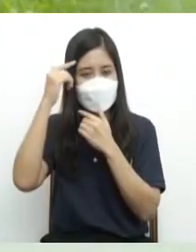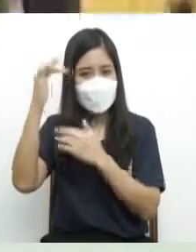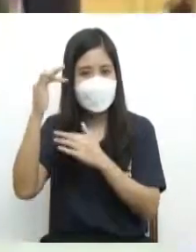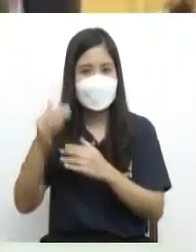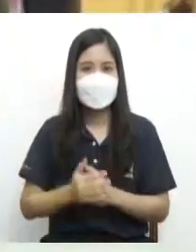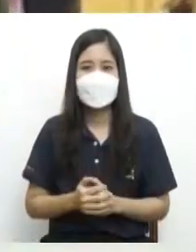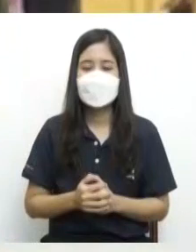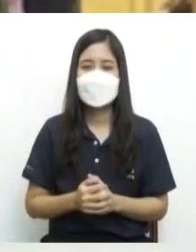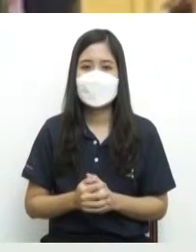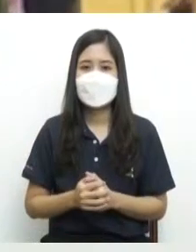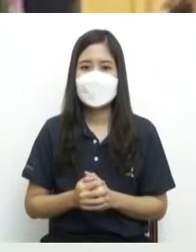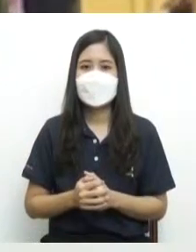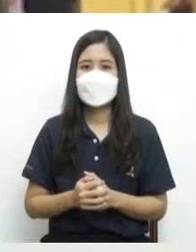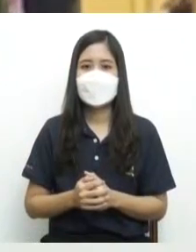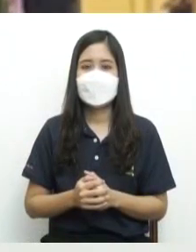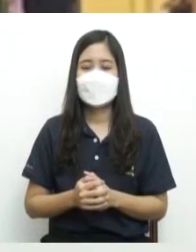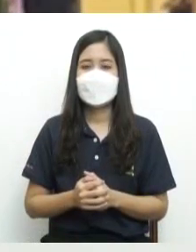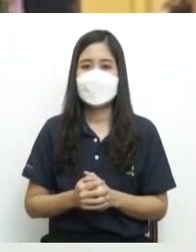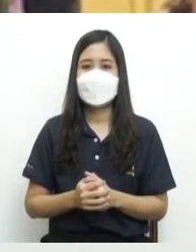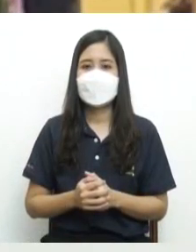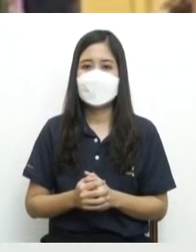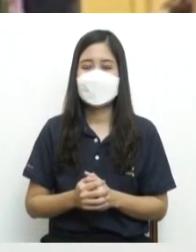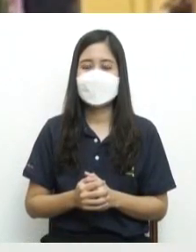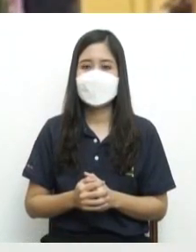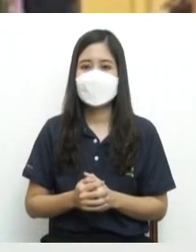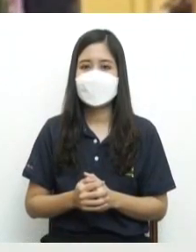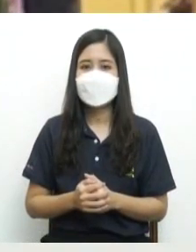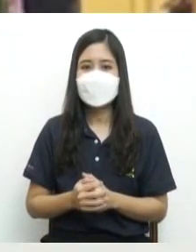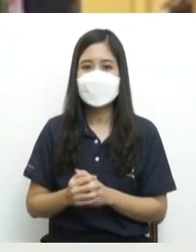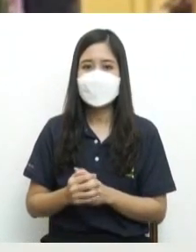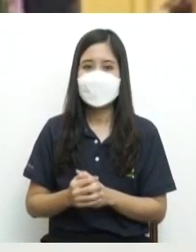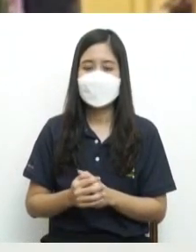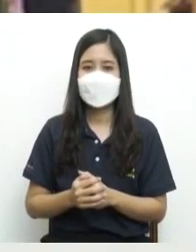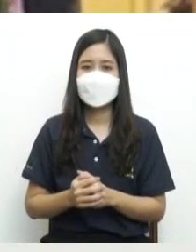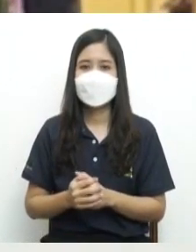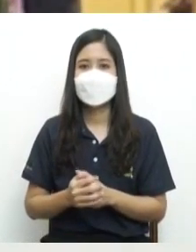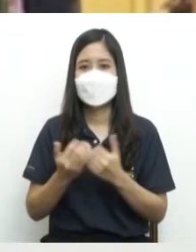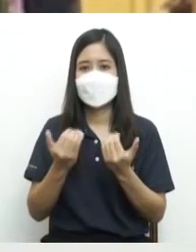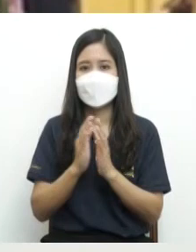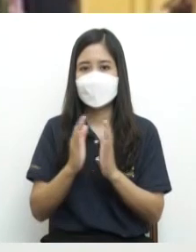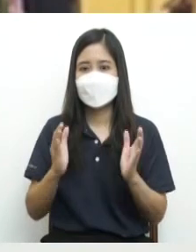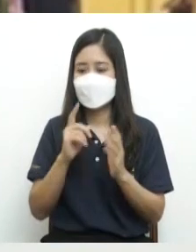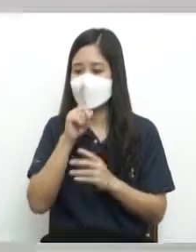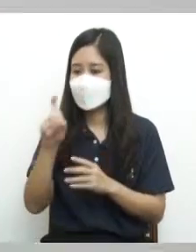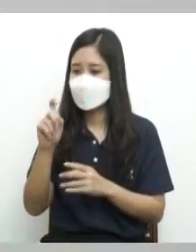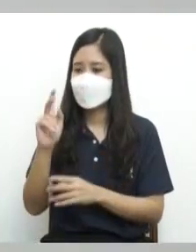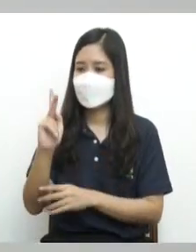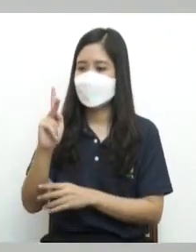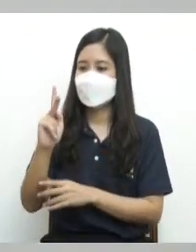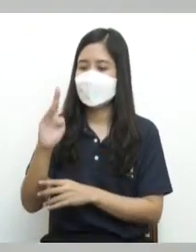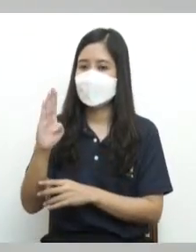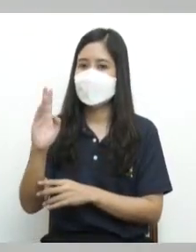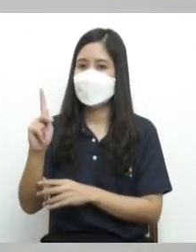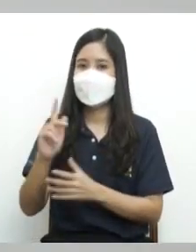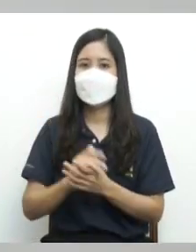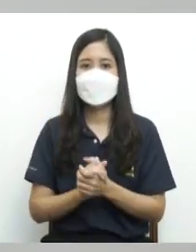ครับ ค่ะขอบคุณท่านดร.อัมพรพินสาค่ะขอฟังความคิดเห็นนะคะจากท่านดร.ศรีกัญญาค่ะ จริ